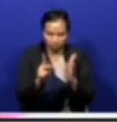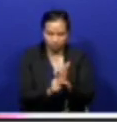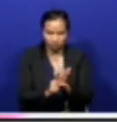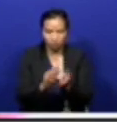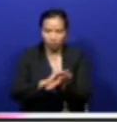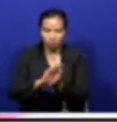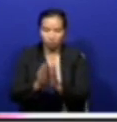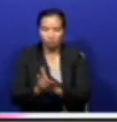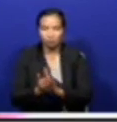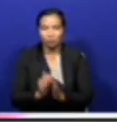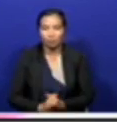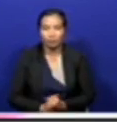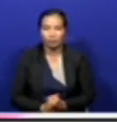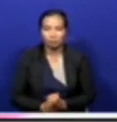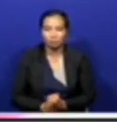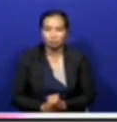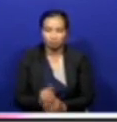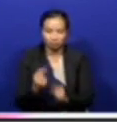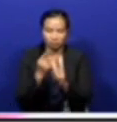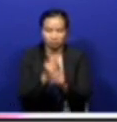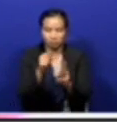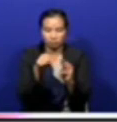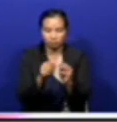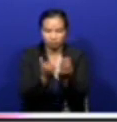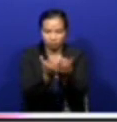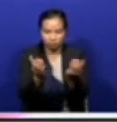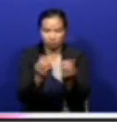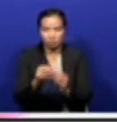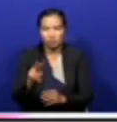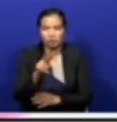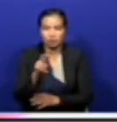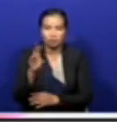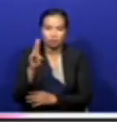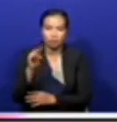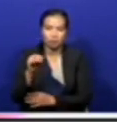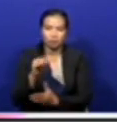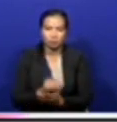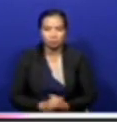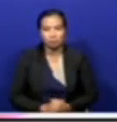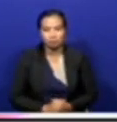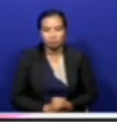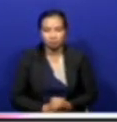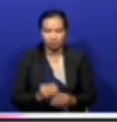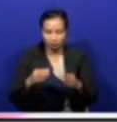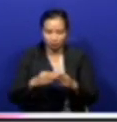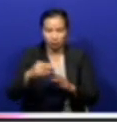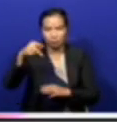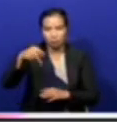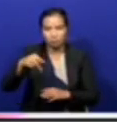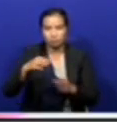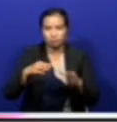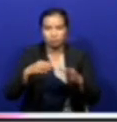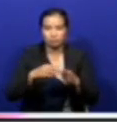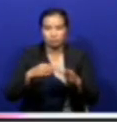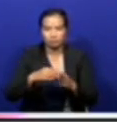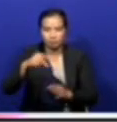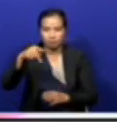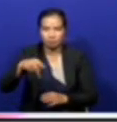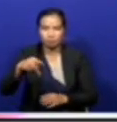เนี่ยต้องไปดูรัฐธรรมนูญมาตรา270ในบทเฉพาะการโดยเฉพาะวรรค